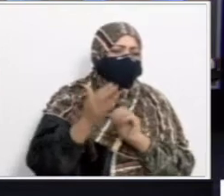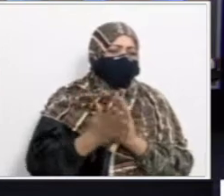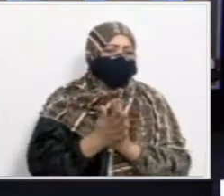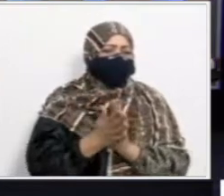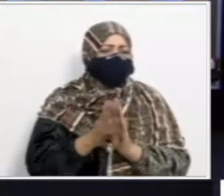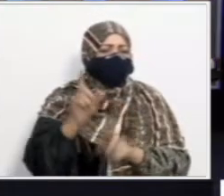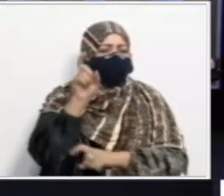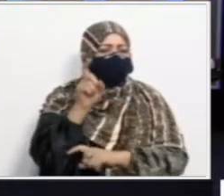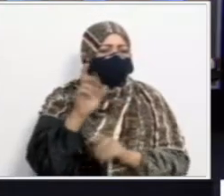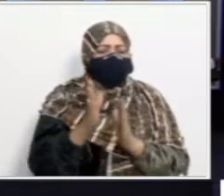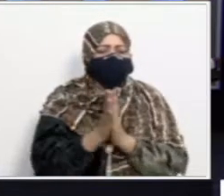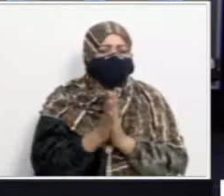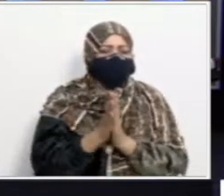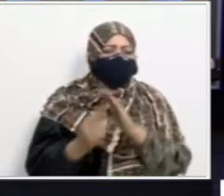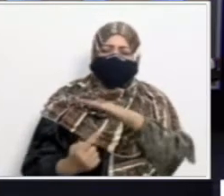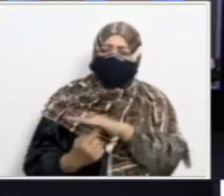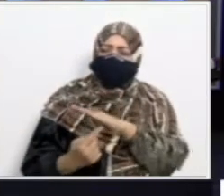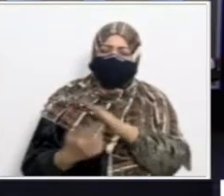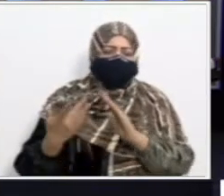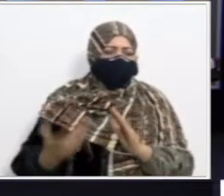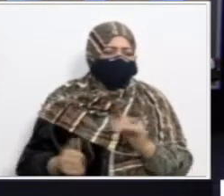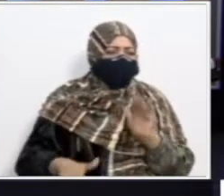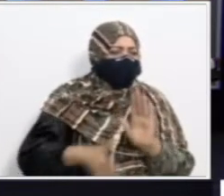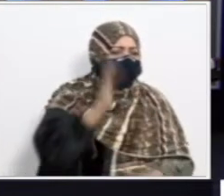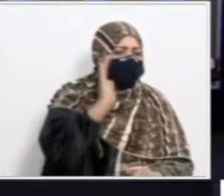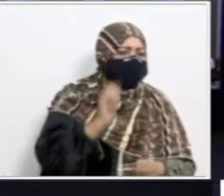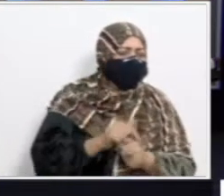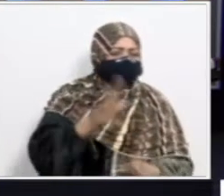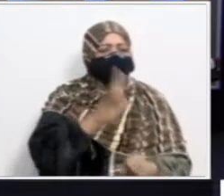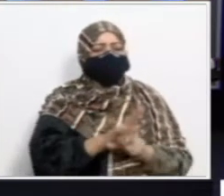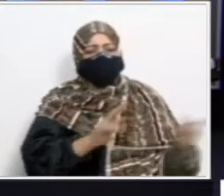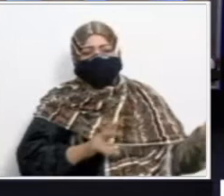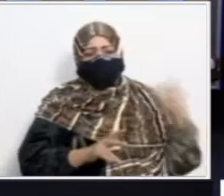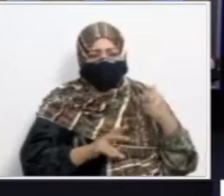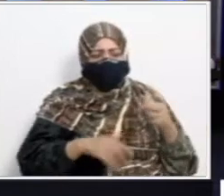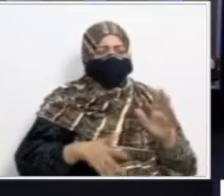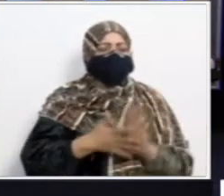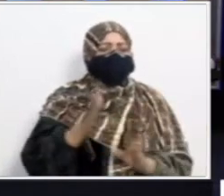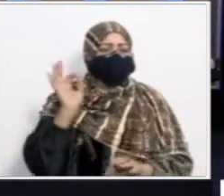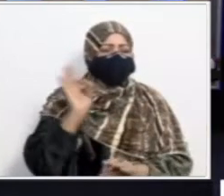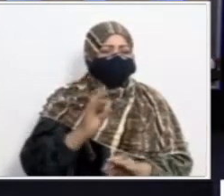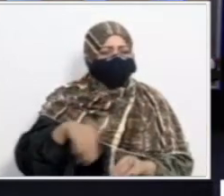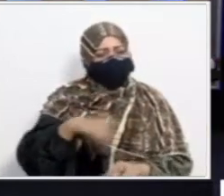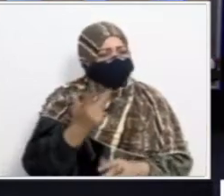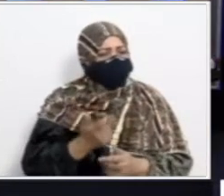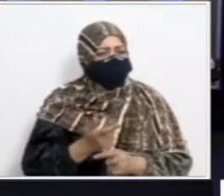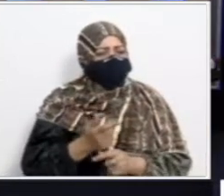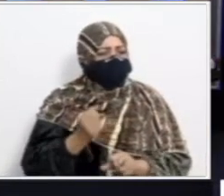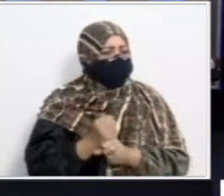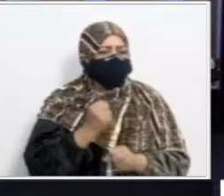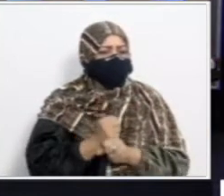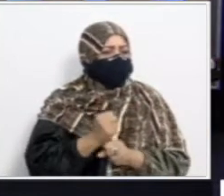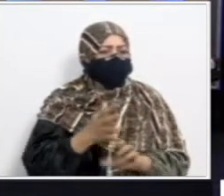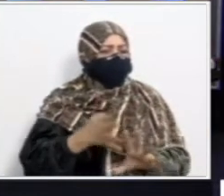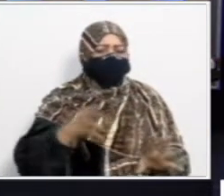لا يستخلف حد. اها. ماذا يفعل المأمومون؟ المأمومون. ايوه. تمام. السؤال